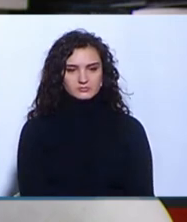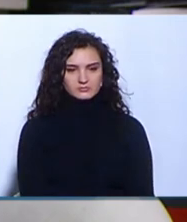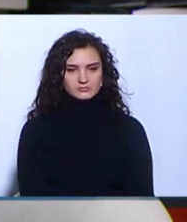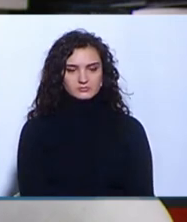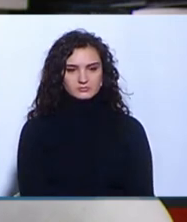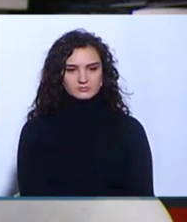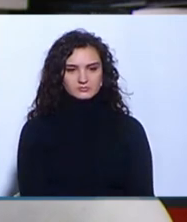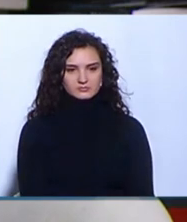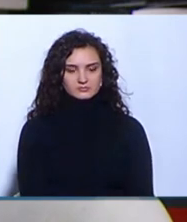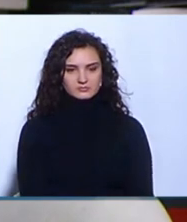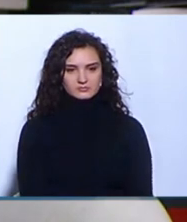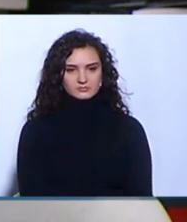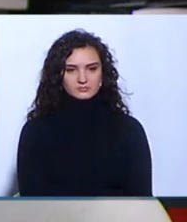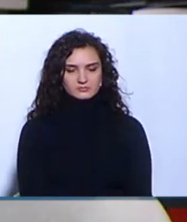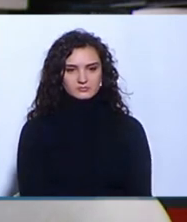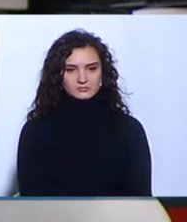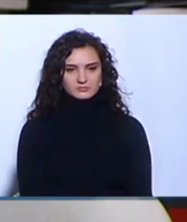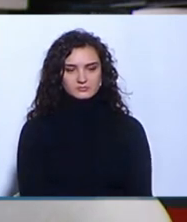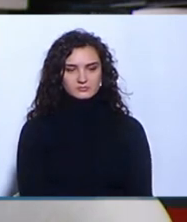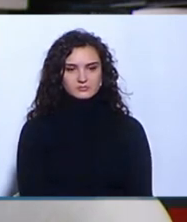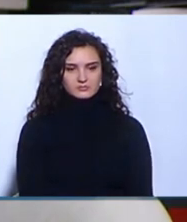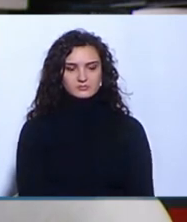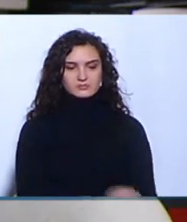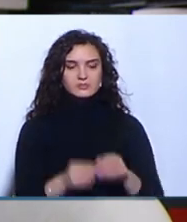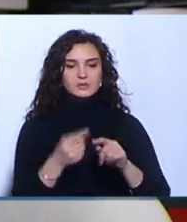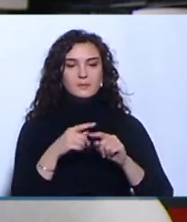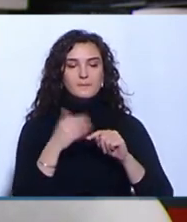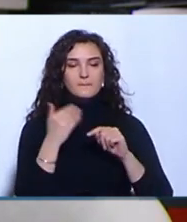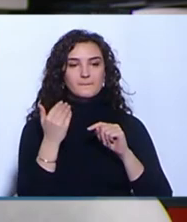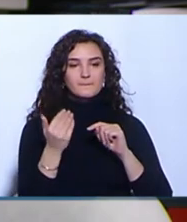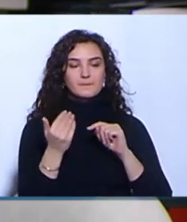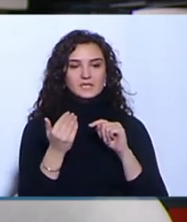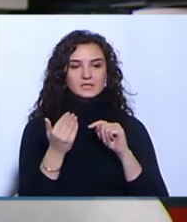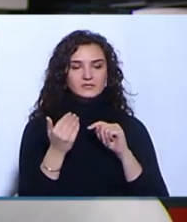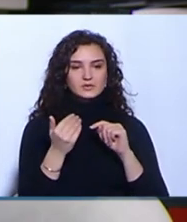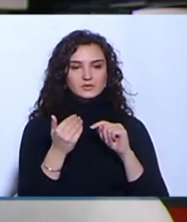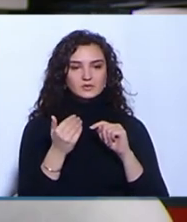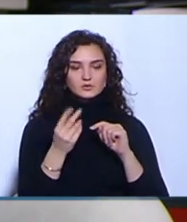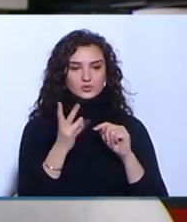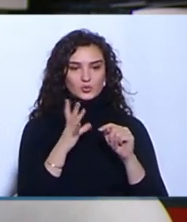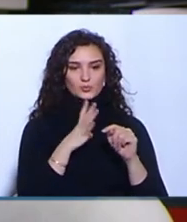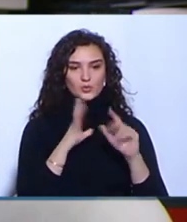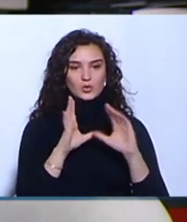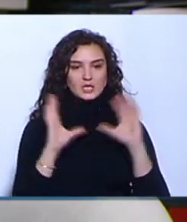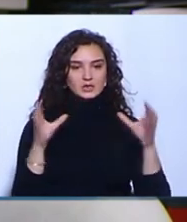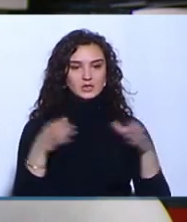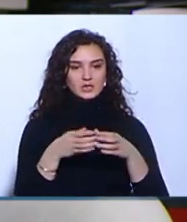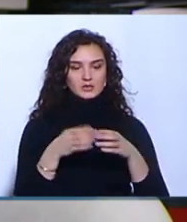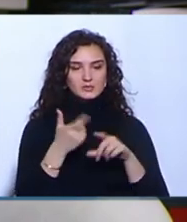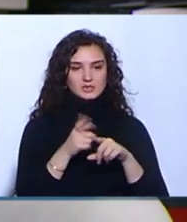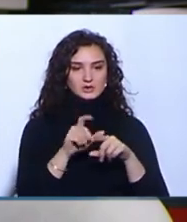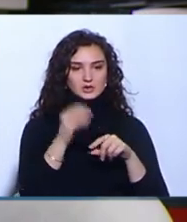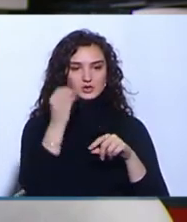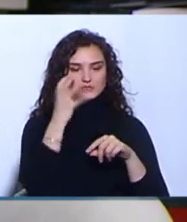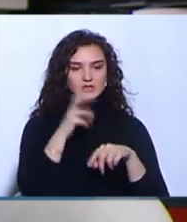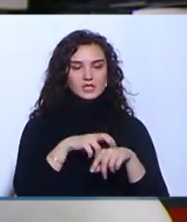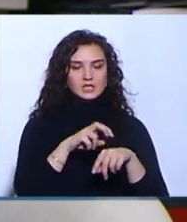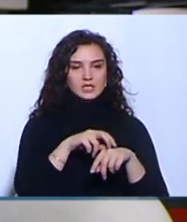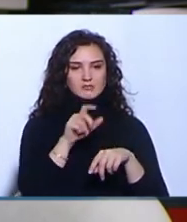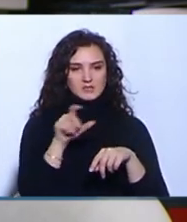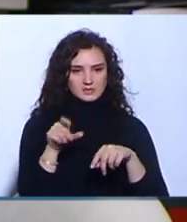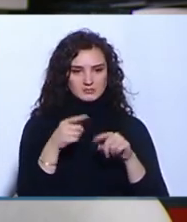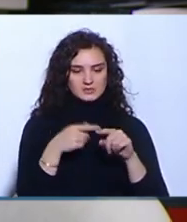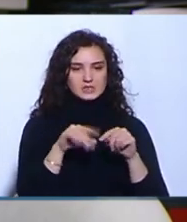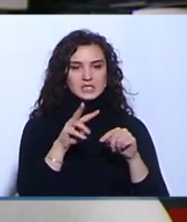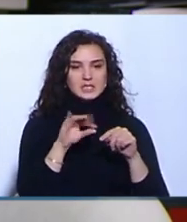პრობლემის მართვის და უკეთესი მკურნალობის შესაძლებლობის მინიჭებისთვის მომხდარი იყო გაერთიანება ძალიან ჭკვიანი ექიმების,